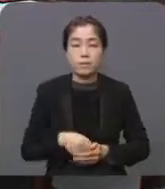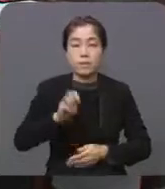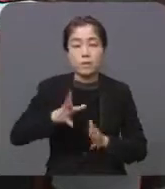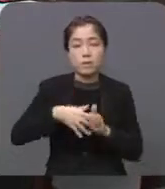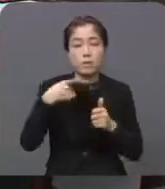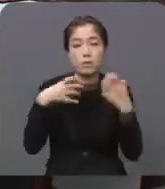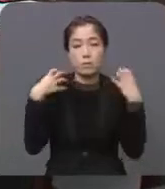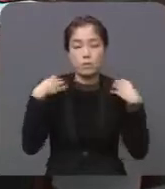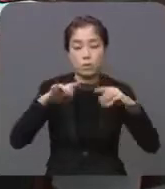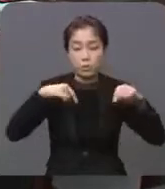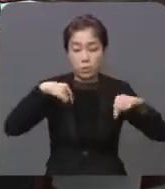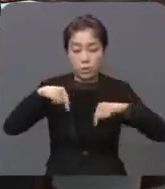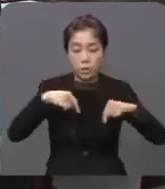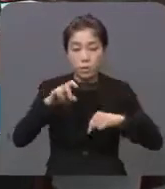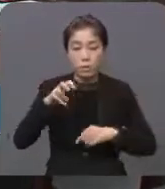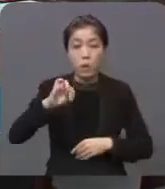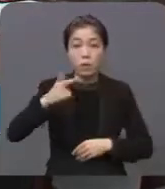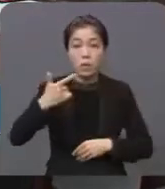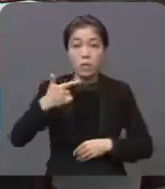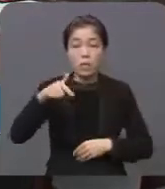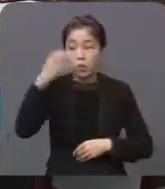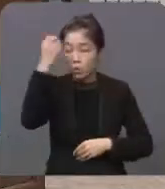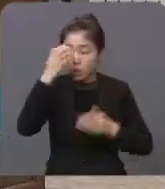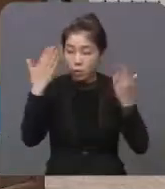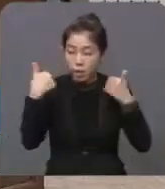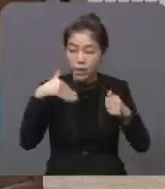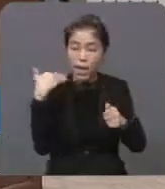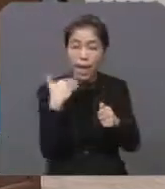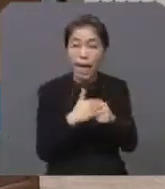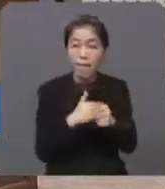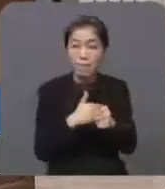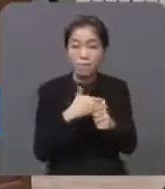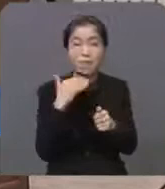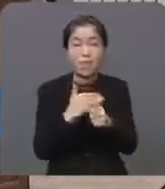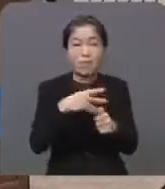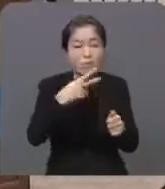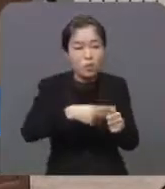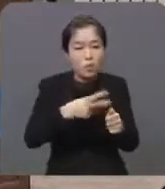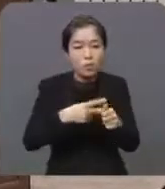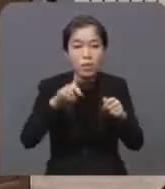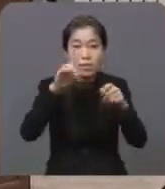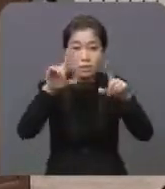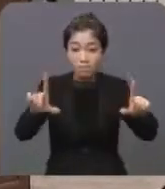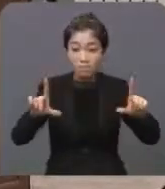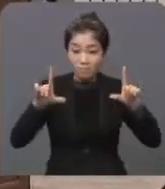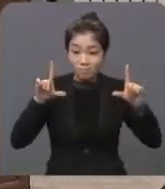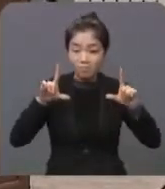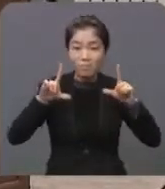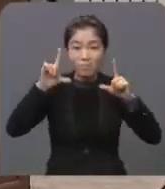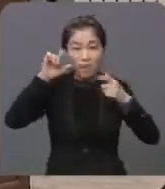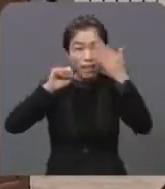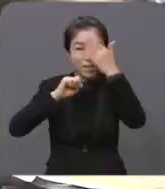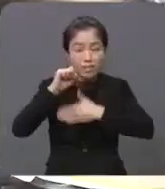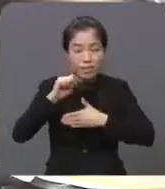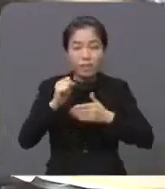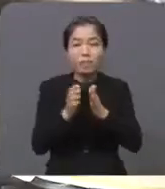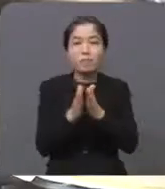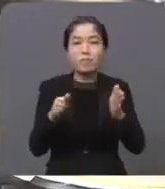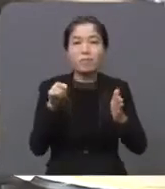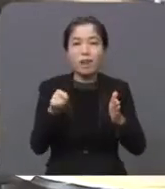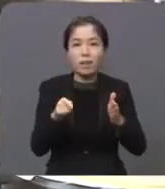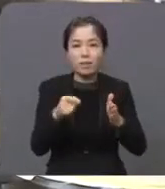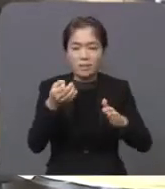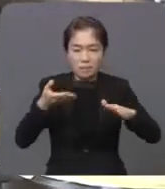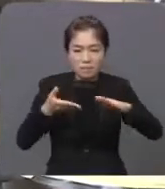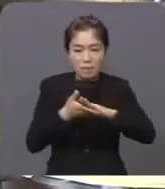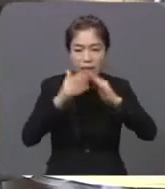광주시 교육청 국감은 명진고 해임교사의 실물 크기 사진판으로 시작됐습니다. 재단 관계자가 채용을 대가로 금품을